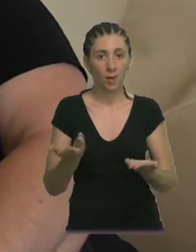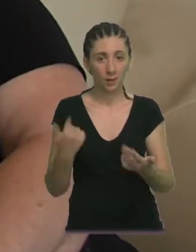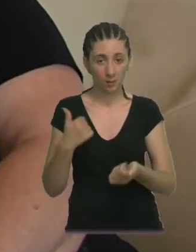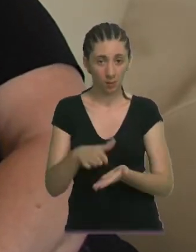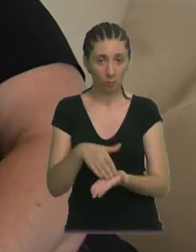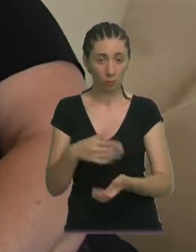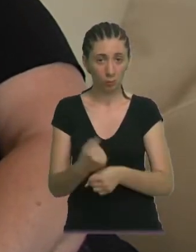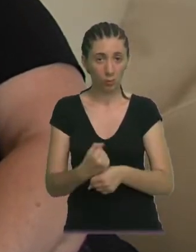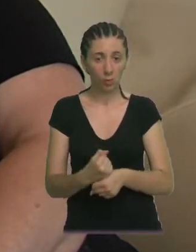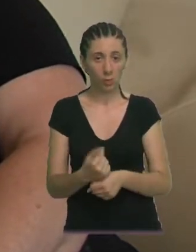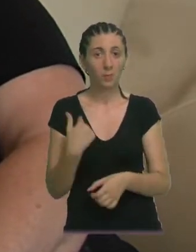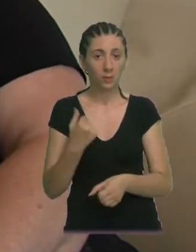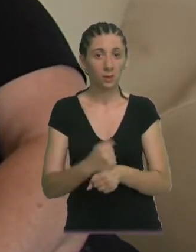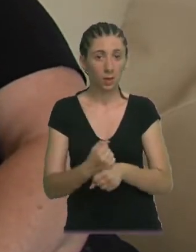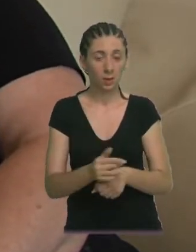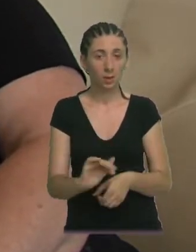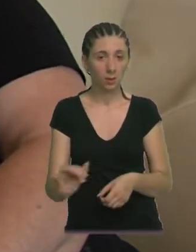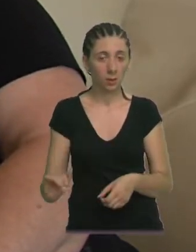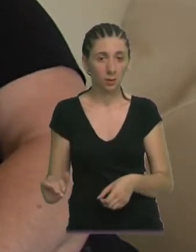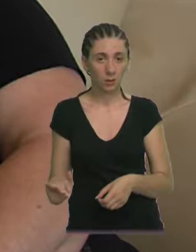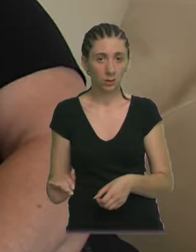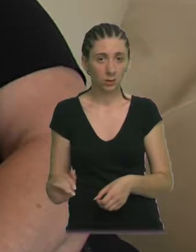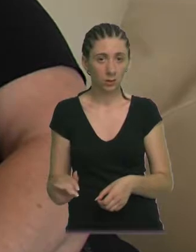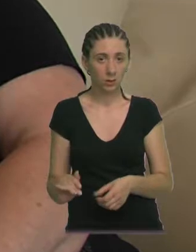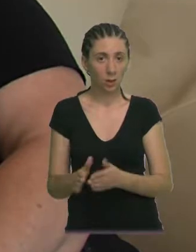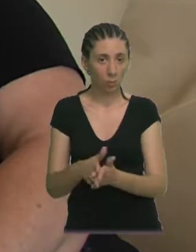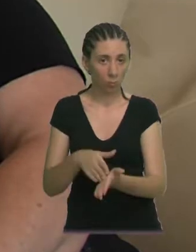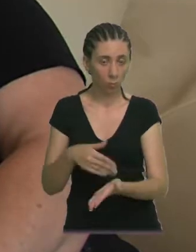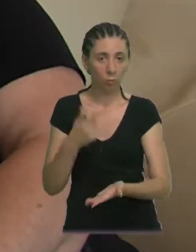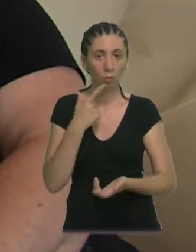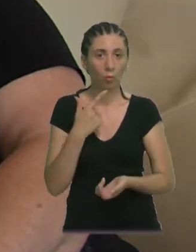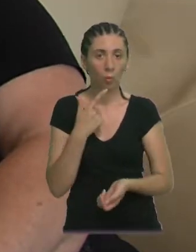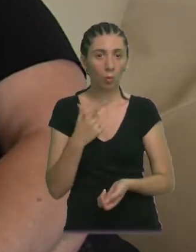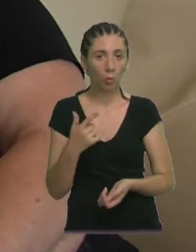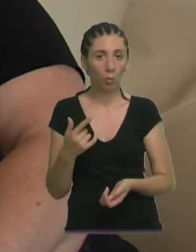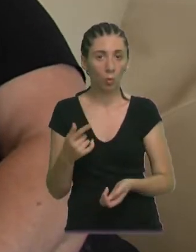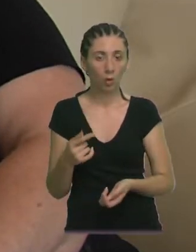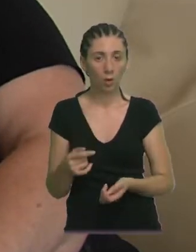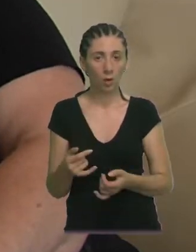Inače, i kad sam počela raditi, radila sam sa djecom u početku koja su bila